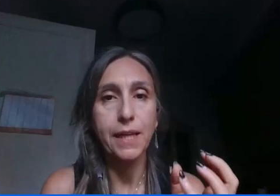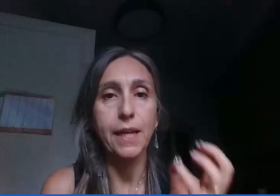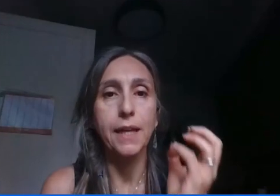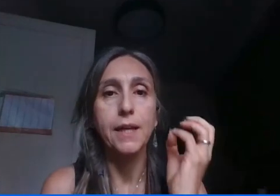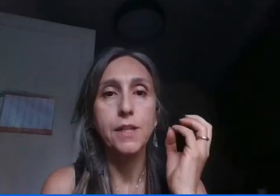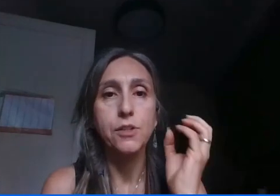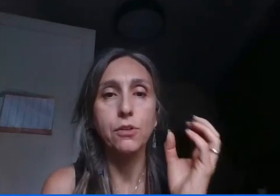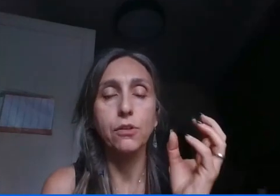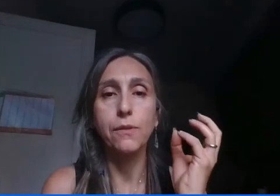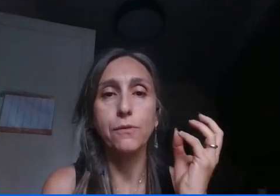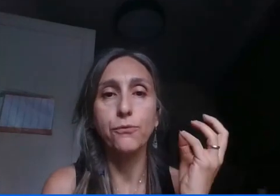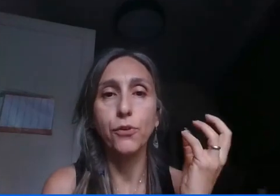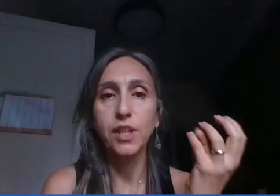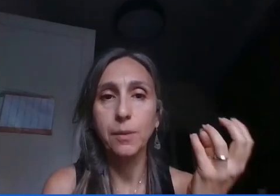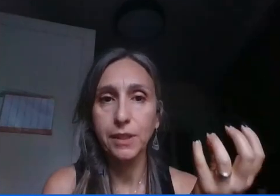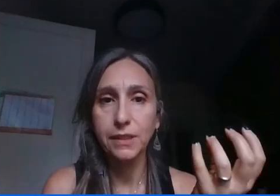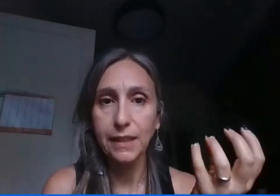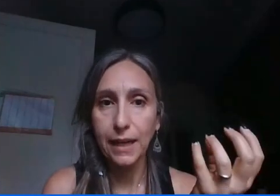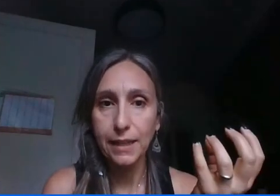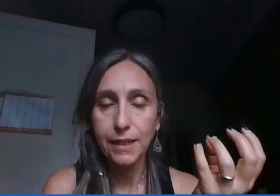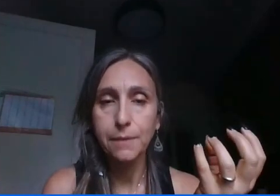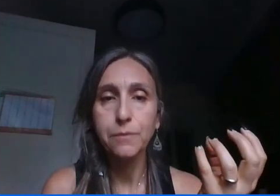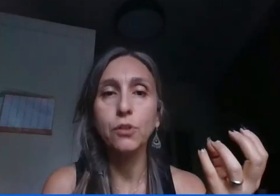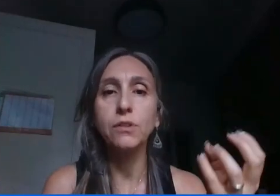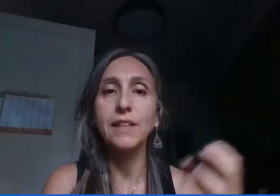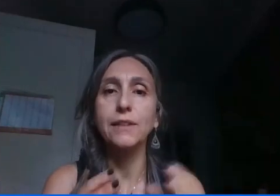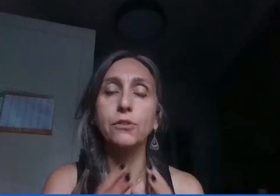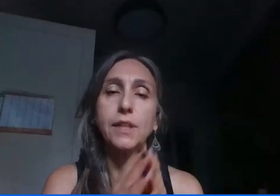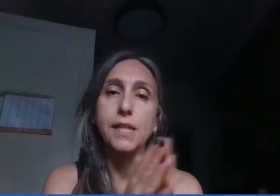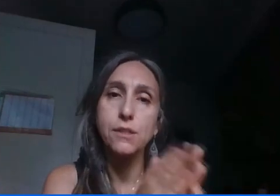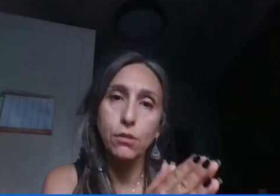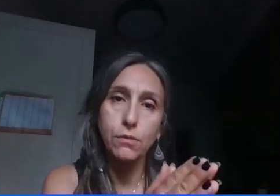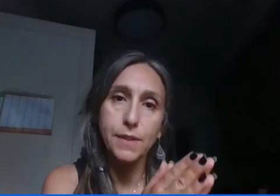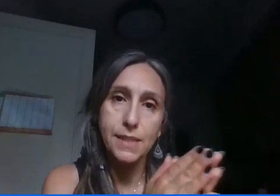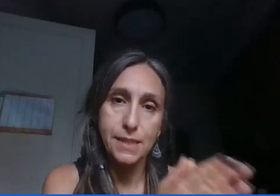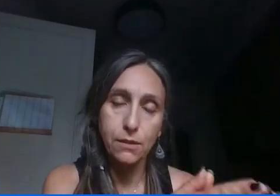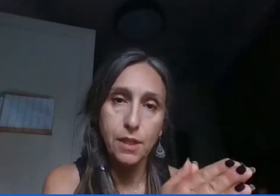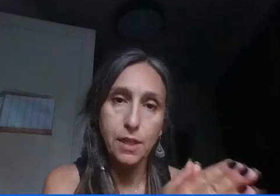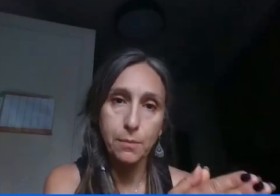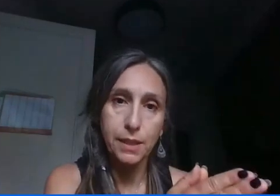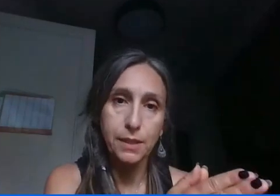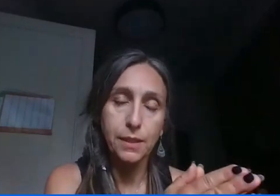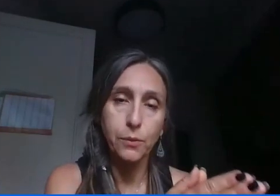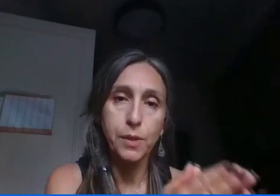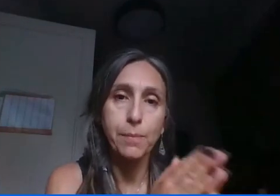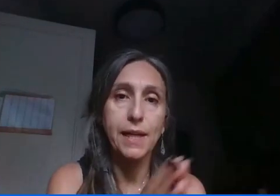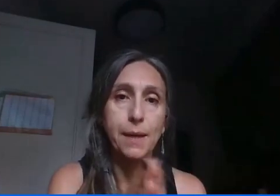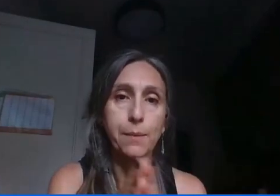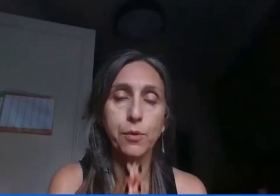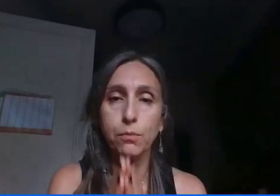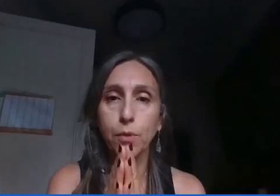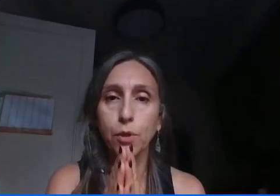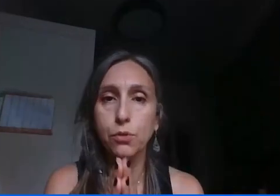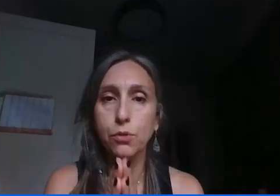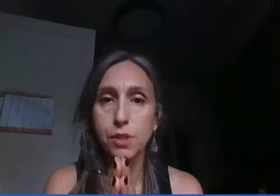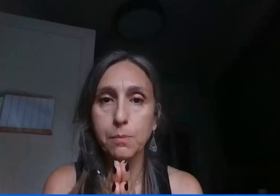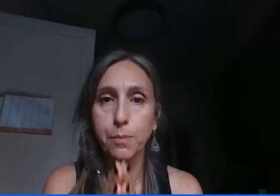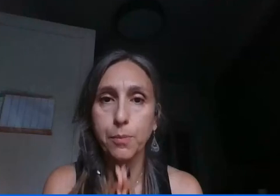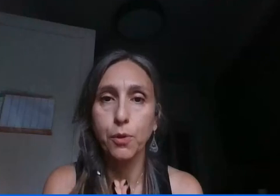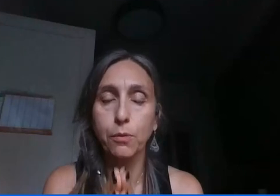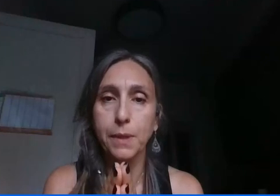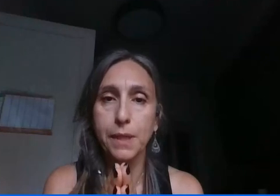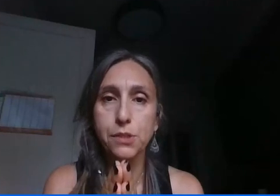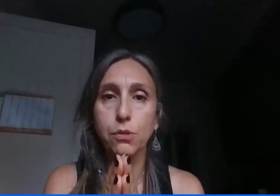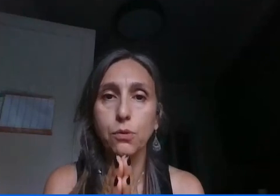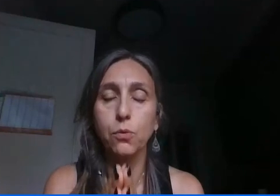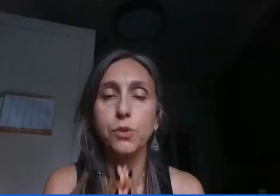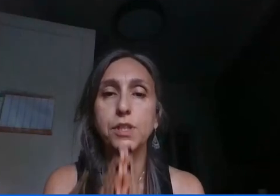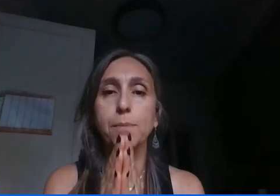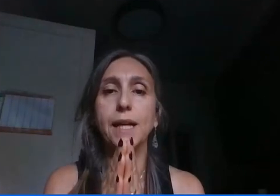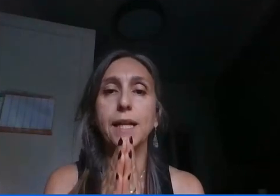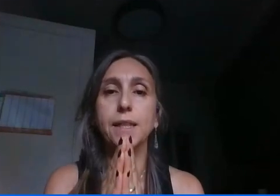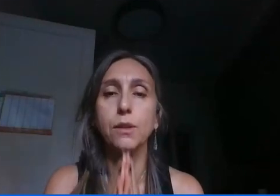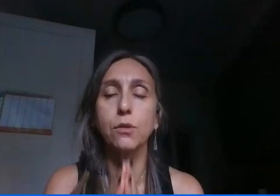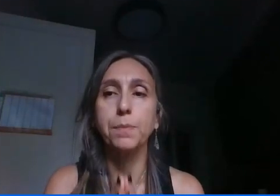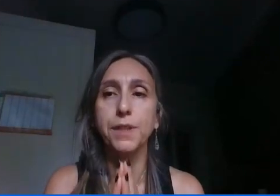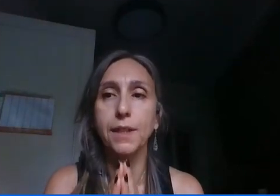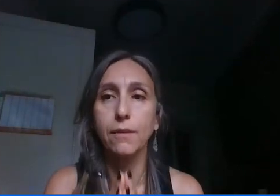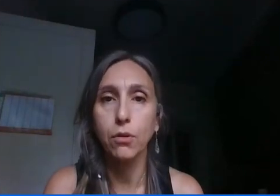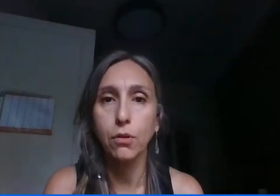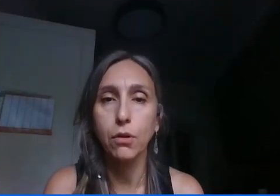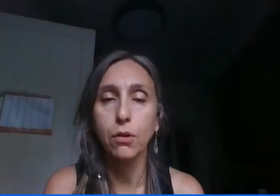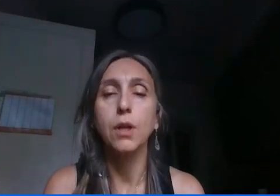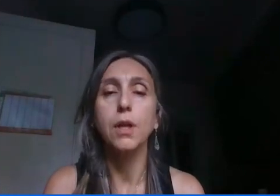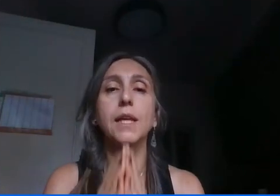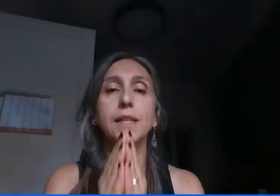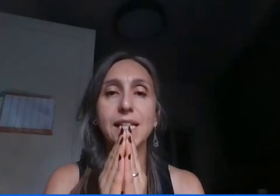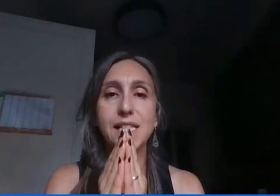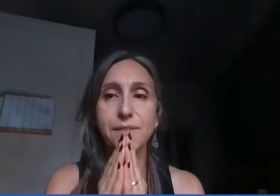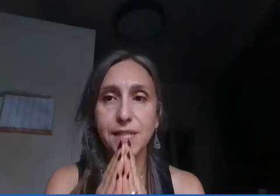proprio perché sono fondamentali, non tanto da risolvere singolarmente. Qui parliamo di un mondo sempre più complesso in cui si parla di gruppi